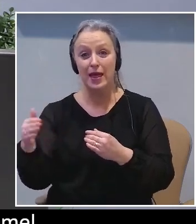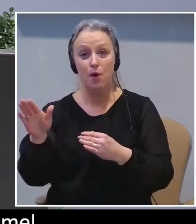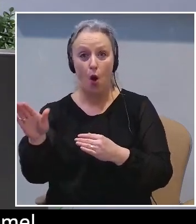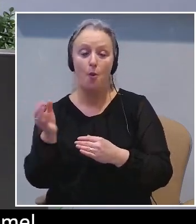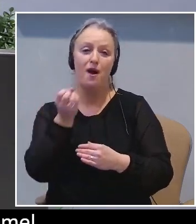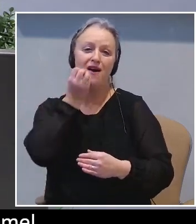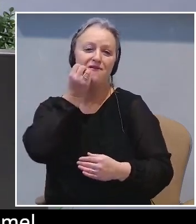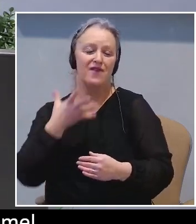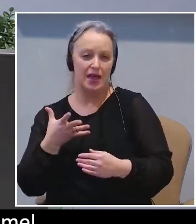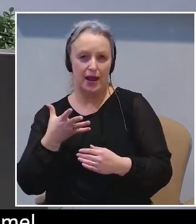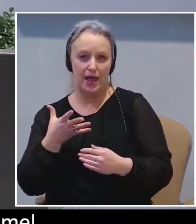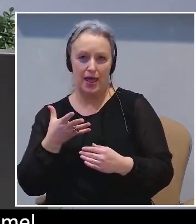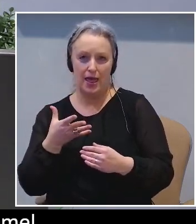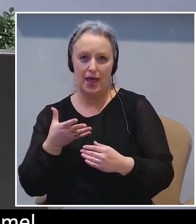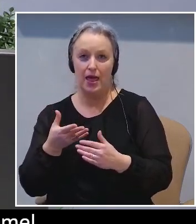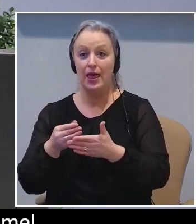tüvirakud